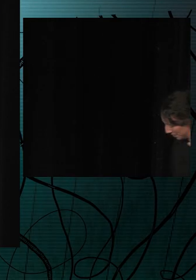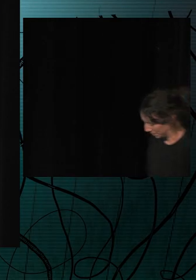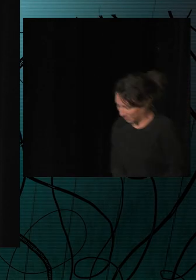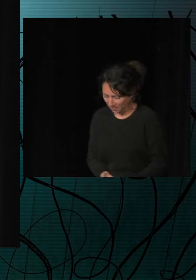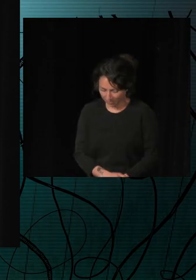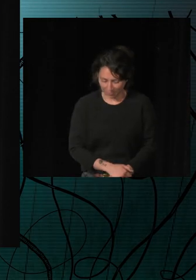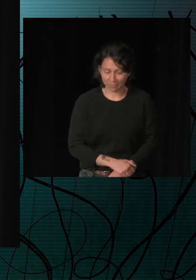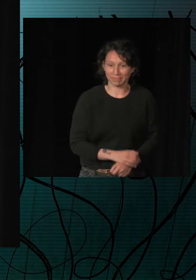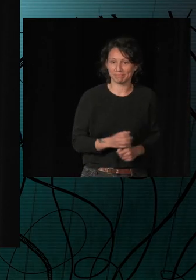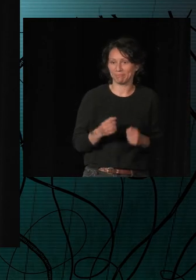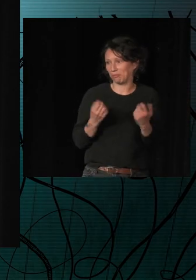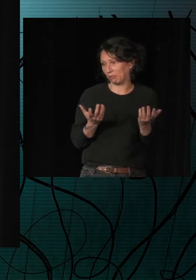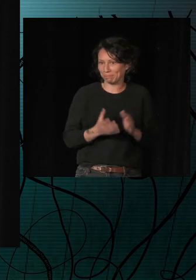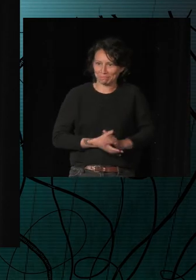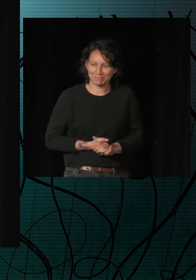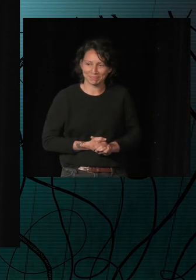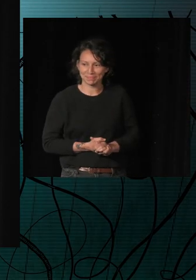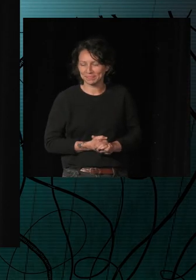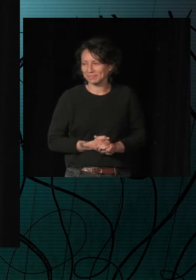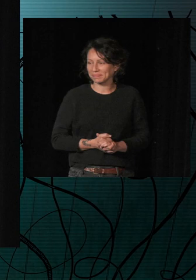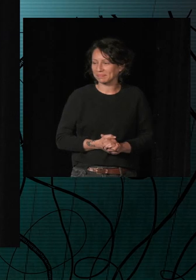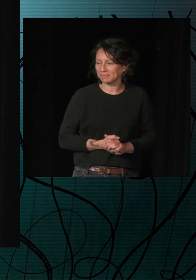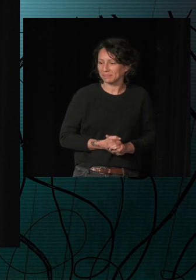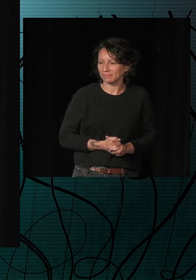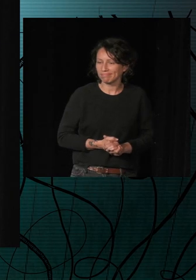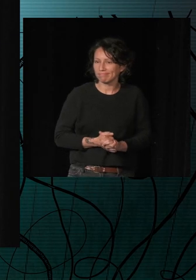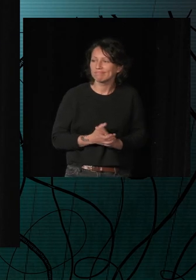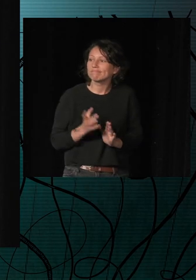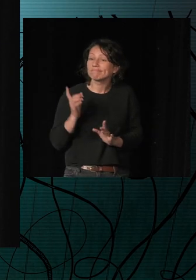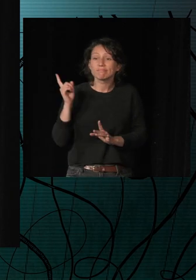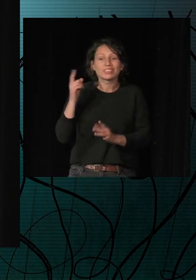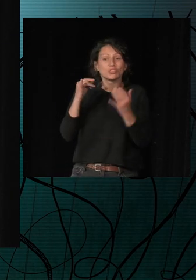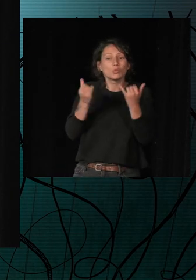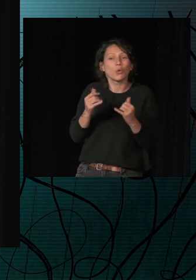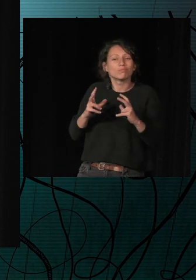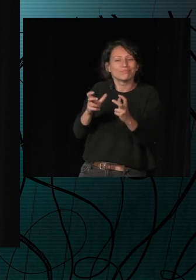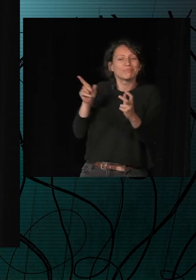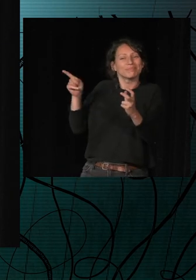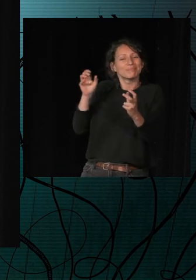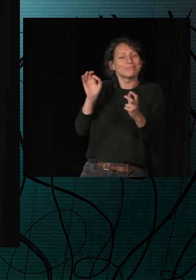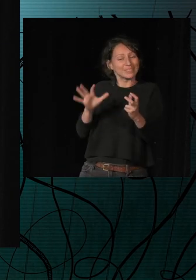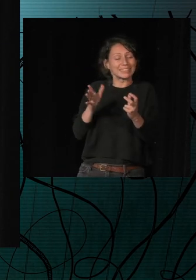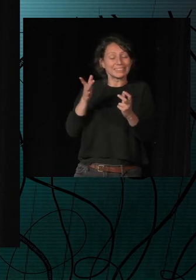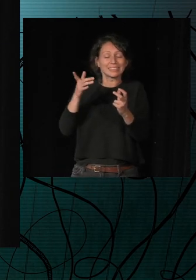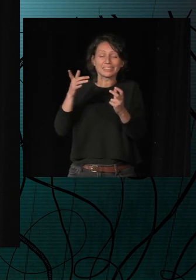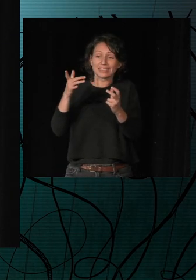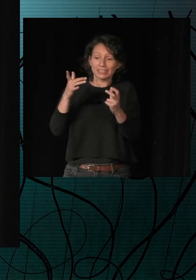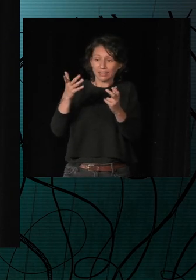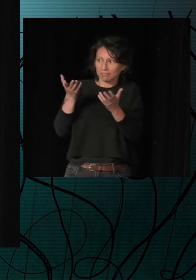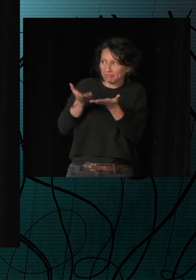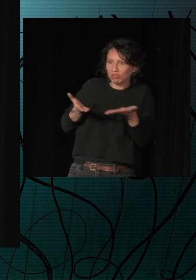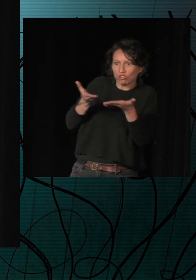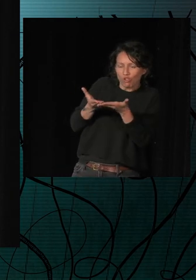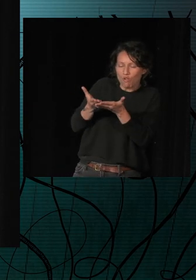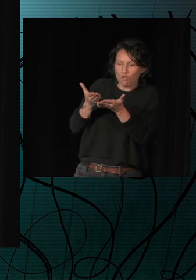bien euh ce qui est intéressant dans le jeu c'est que la scène qu'on vient de voir arrive au moment où on ne s'y attend pas du tout